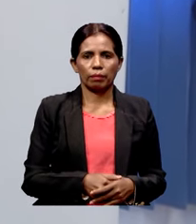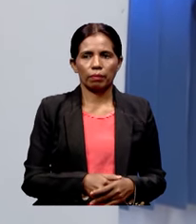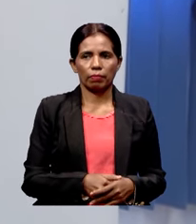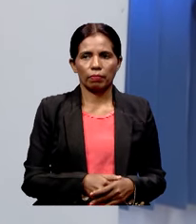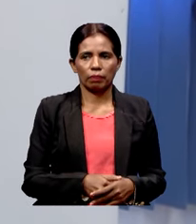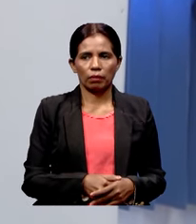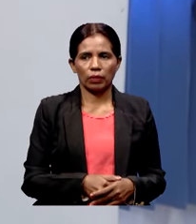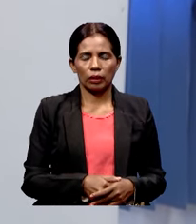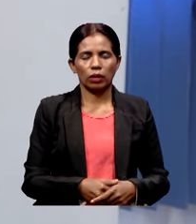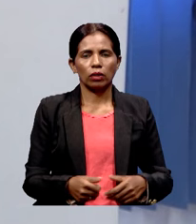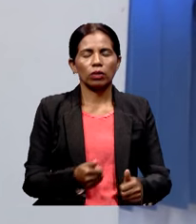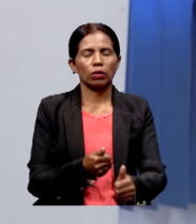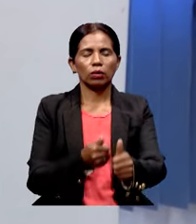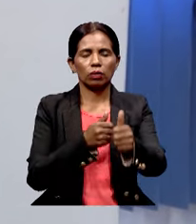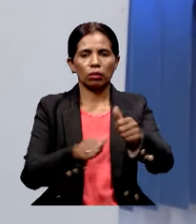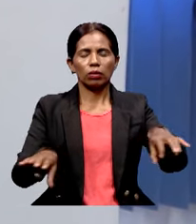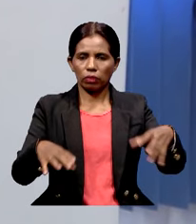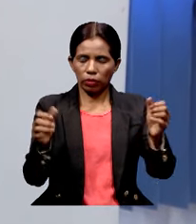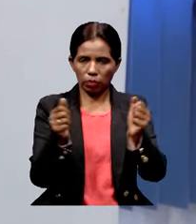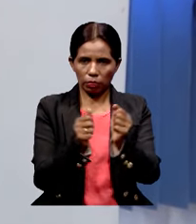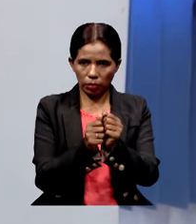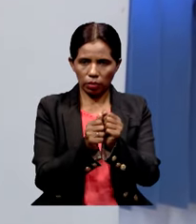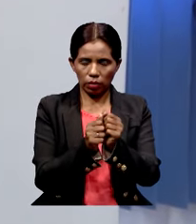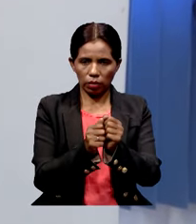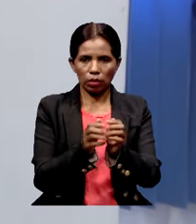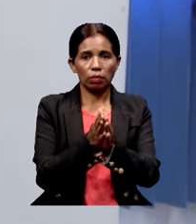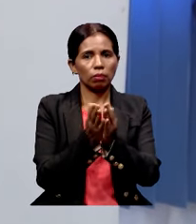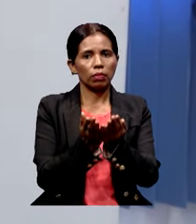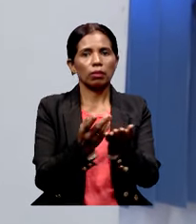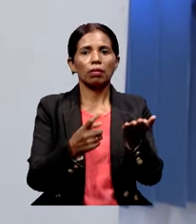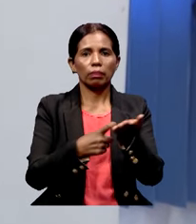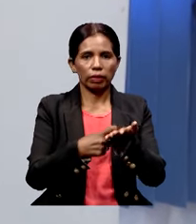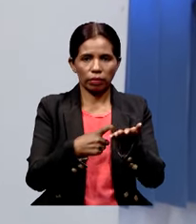maxima tuir contrato pasporte